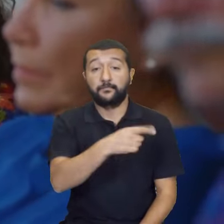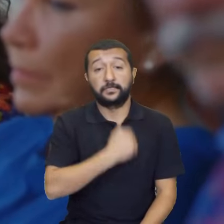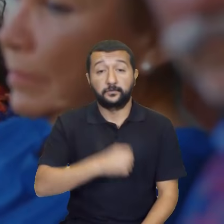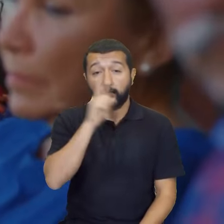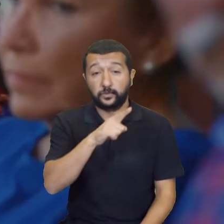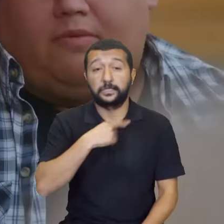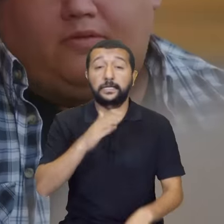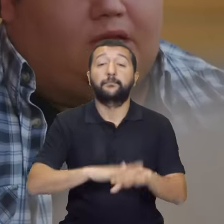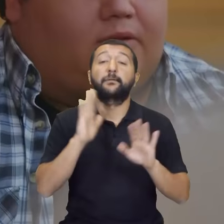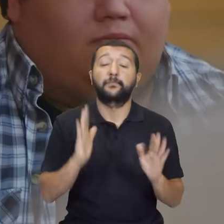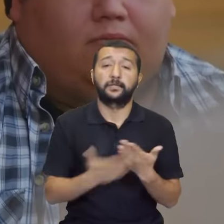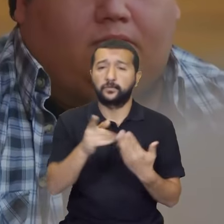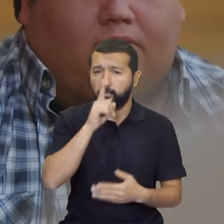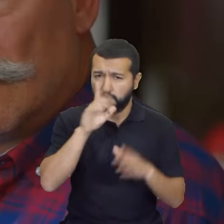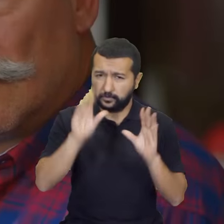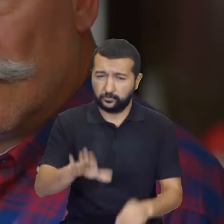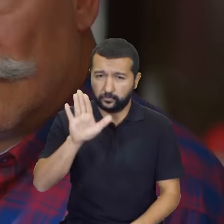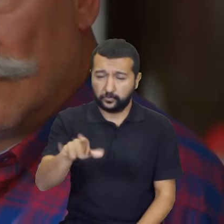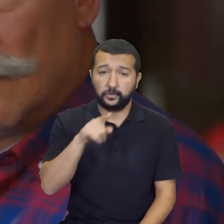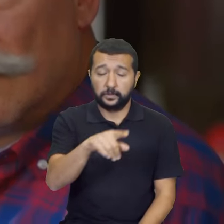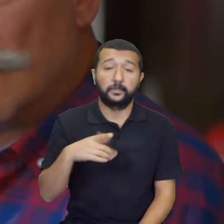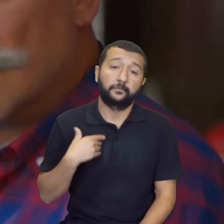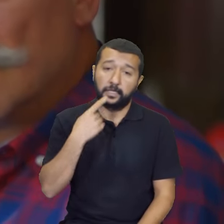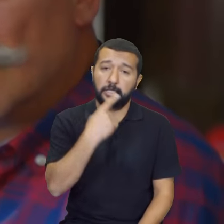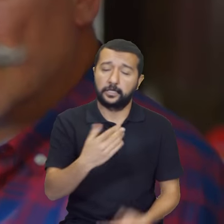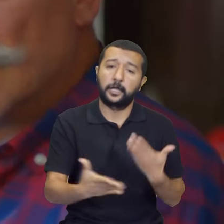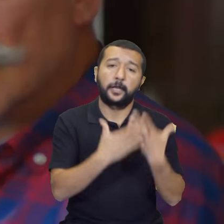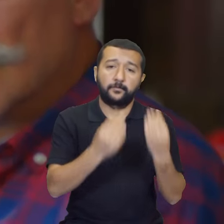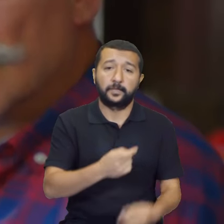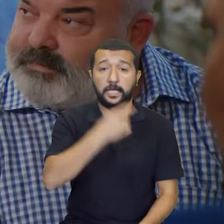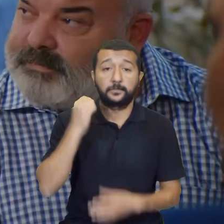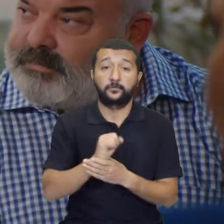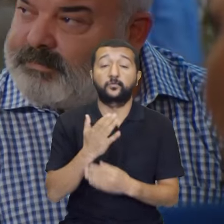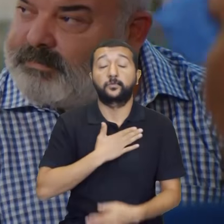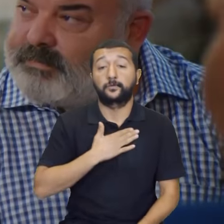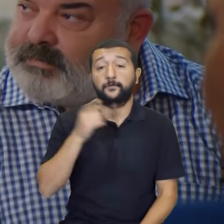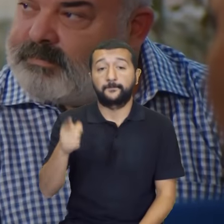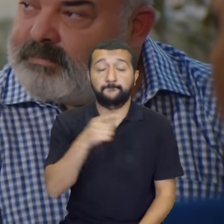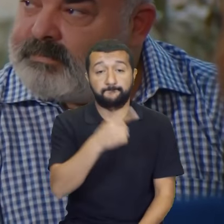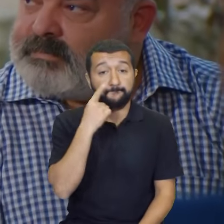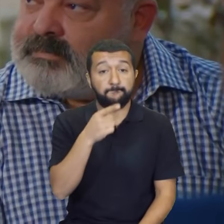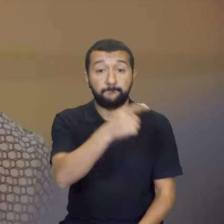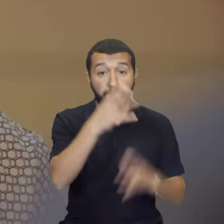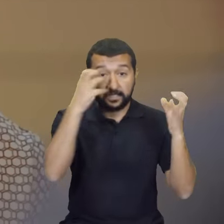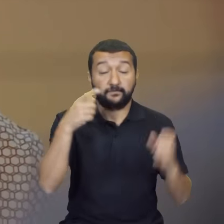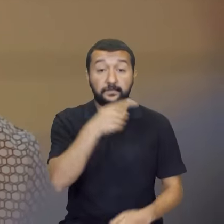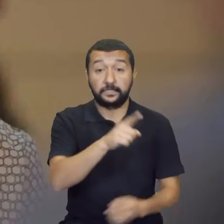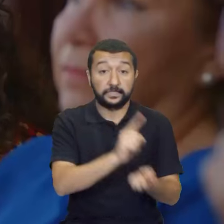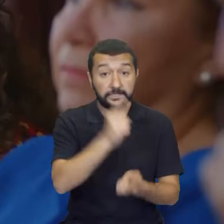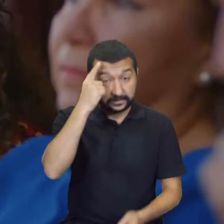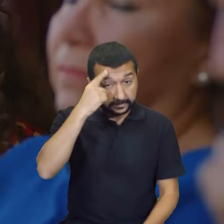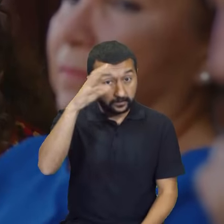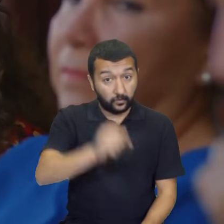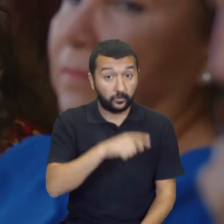yani. O yüzden yardım etmem. Sen sus bakayım. Ben de ederim. Neticede eski ustam yani. Bana bak Kıvırcık. O